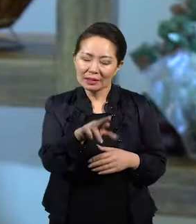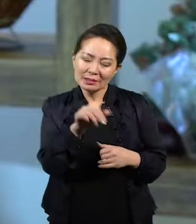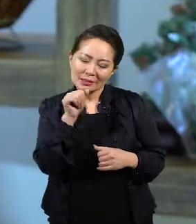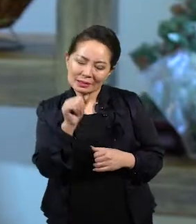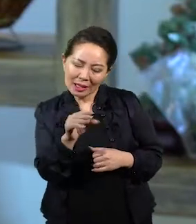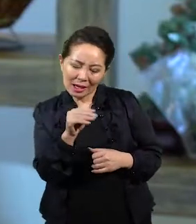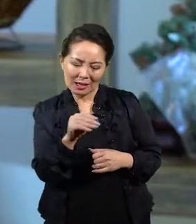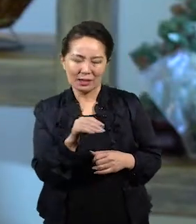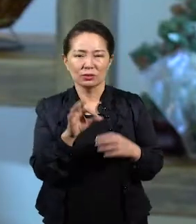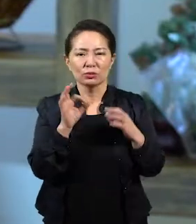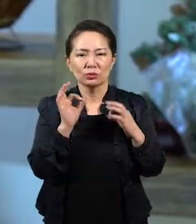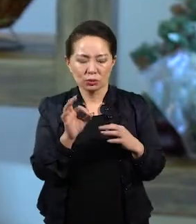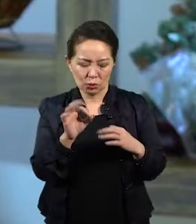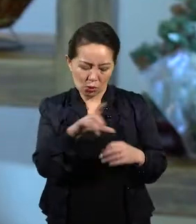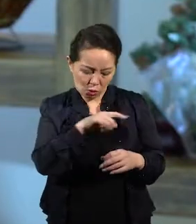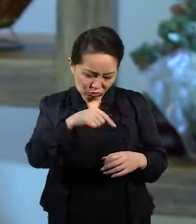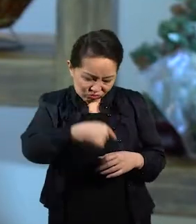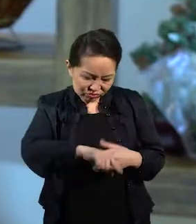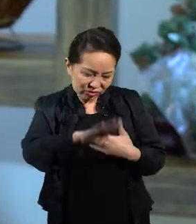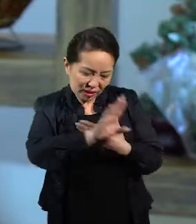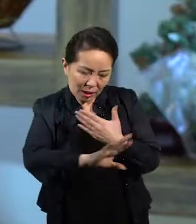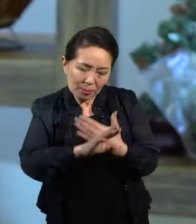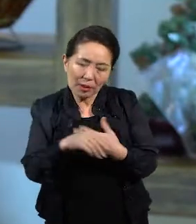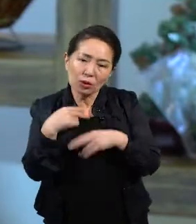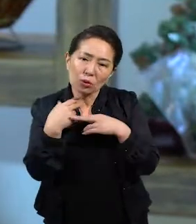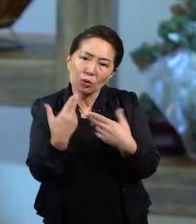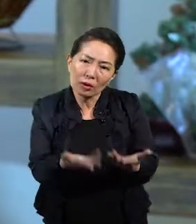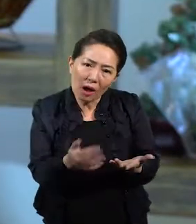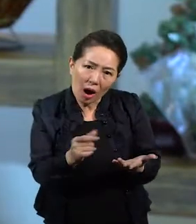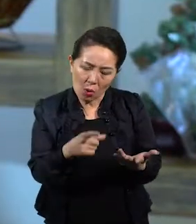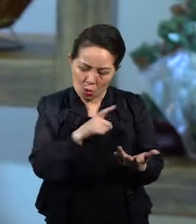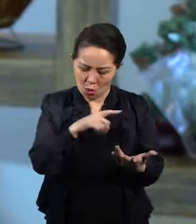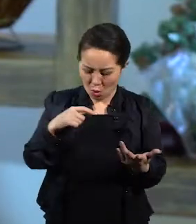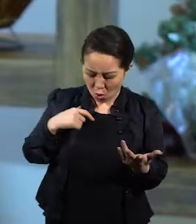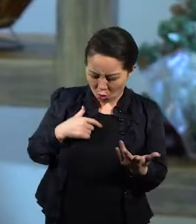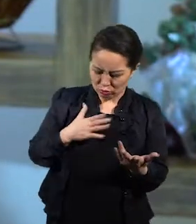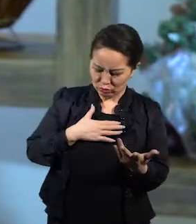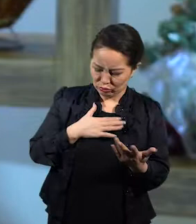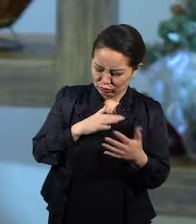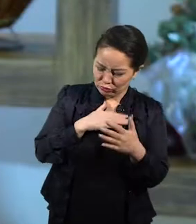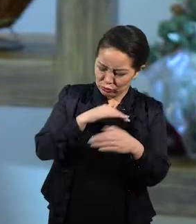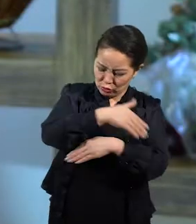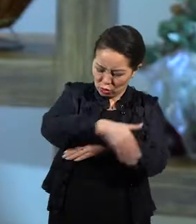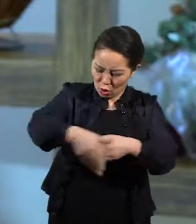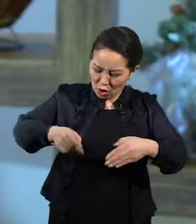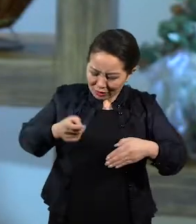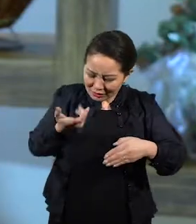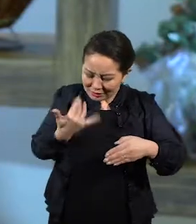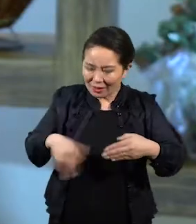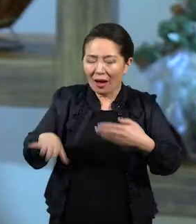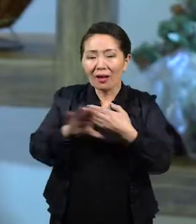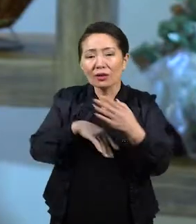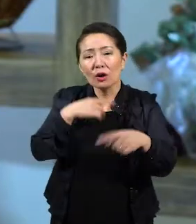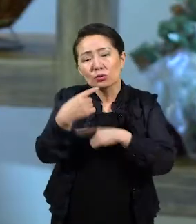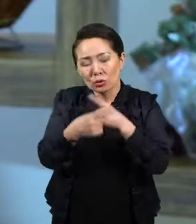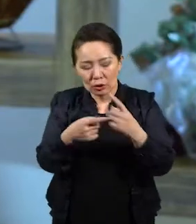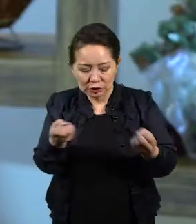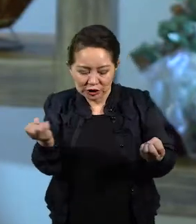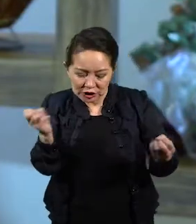одоо хэрхэн те өөрийгөө хамгаалах ёстой юм, орон зайгаа хэрхэн одоо өөрийн гэж те хадгалах ёстой талаар